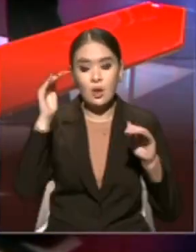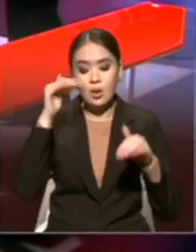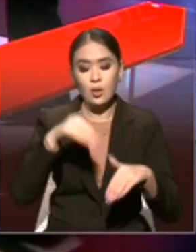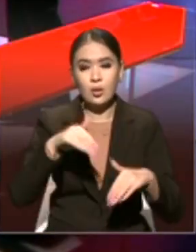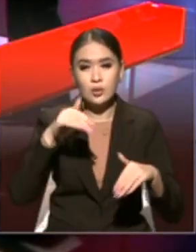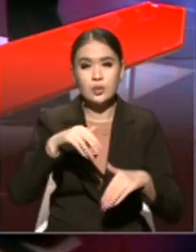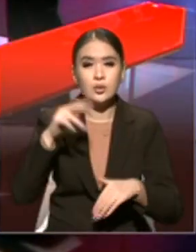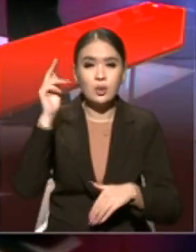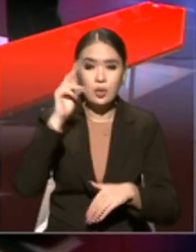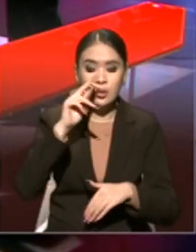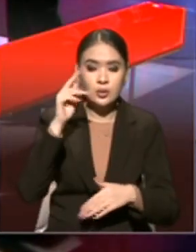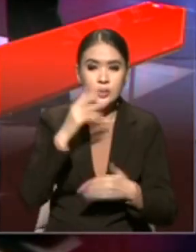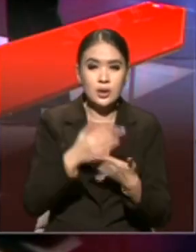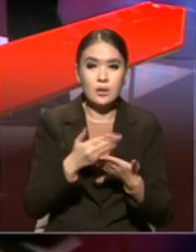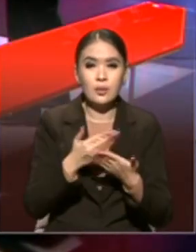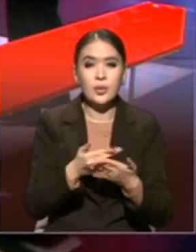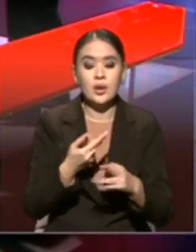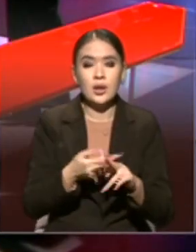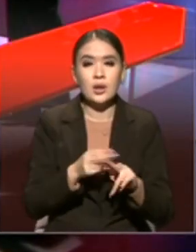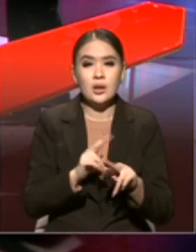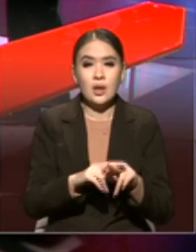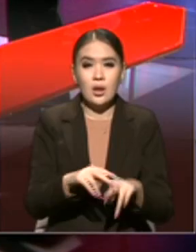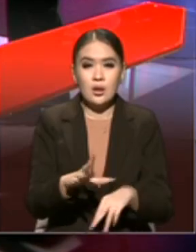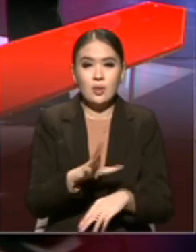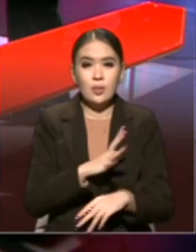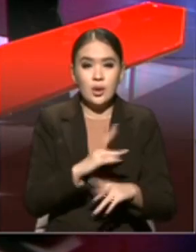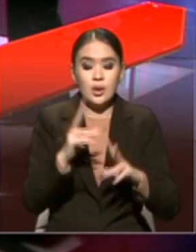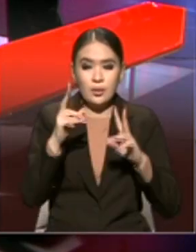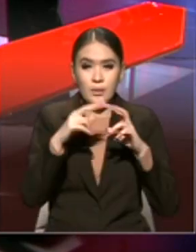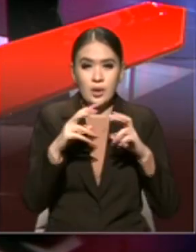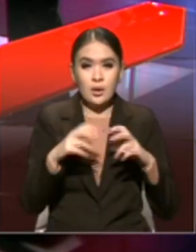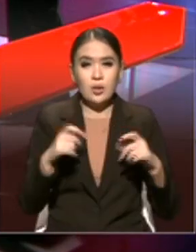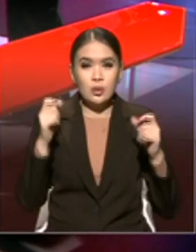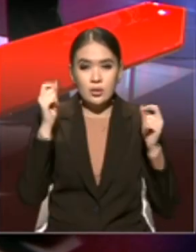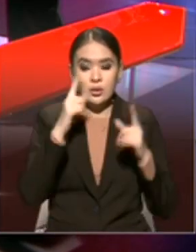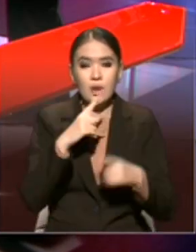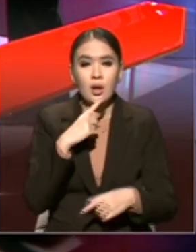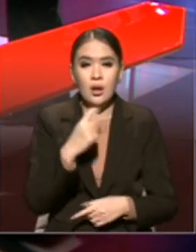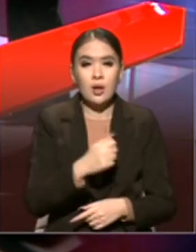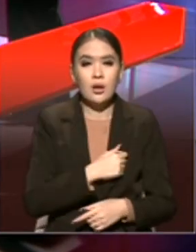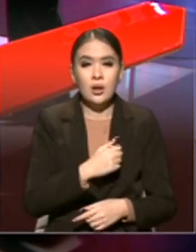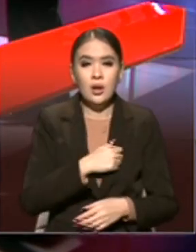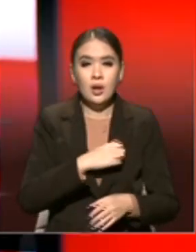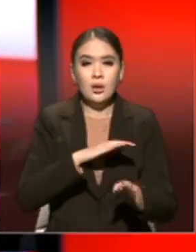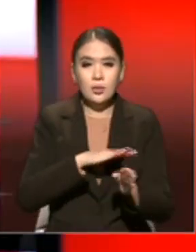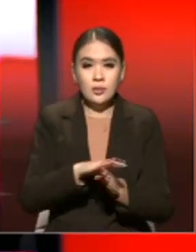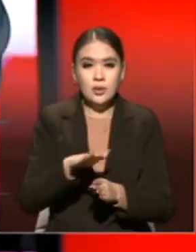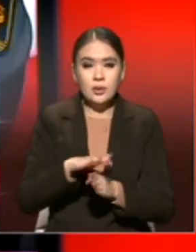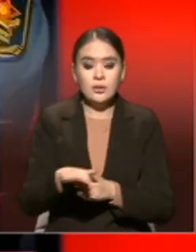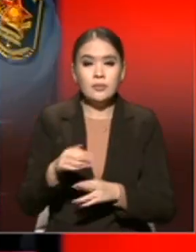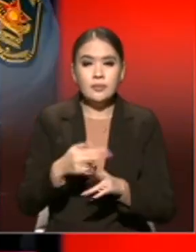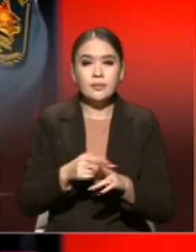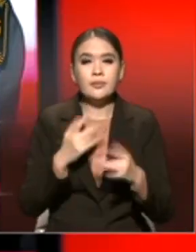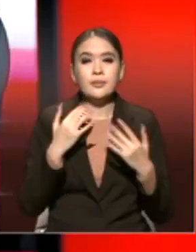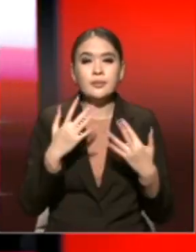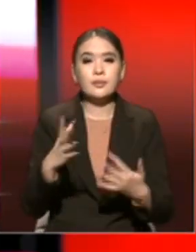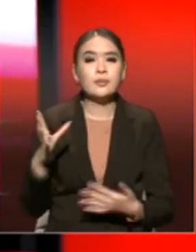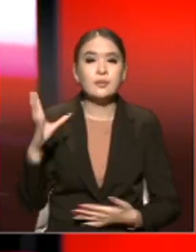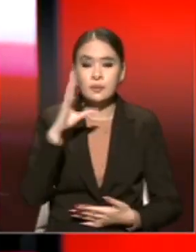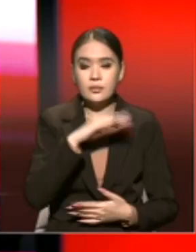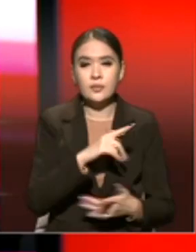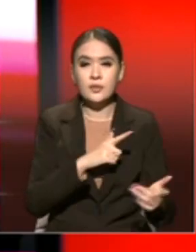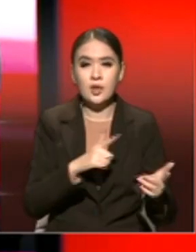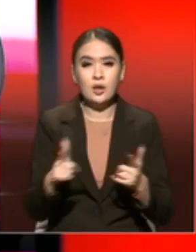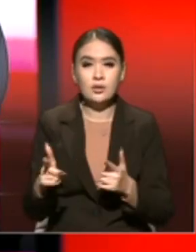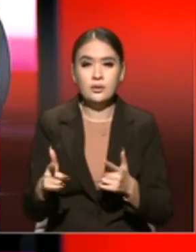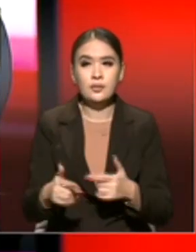жоғарғы мектептің нелерінде сауалнама жүргізді. Отан алдындағы міндеттеріңді орындауға қаншалықты дайынсыңдар деген кезде. Сол